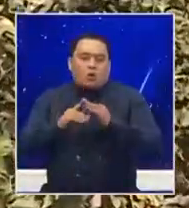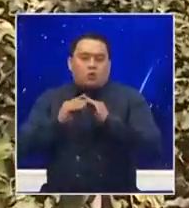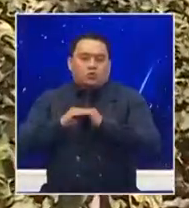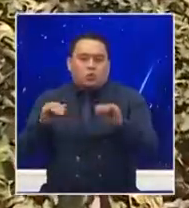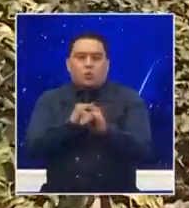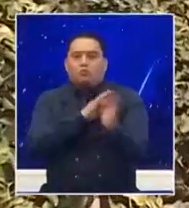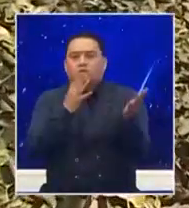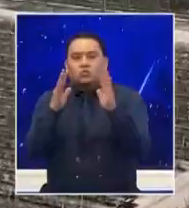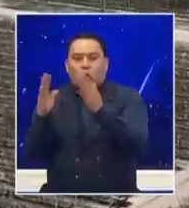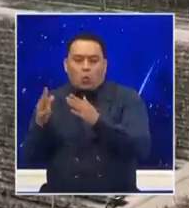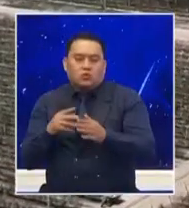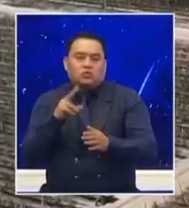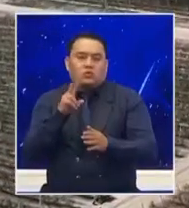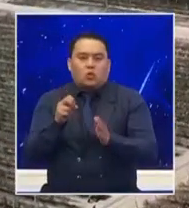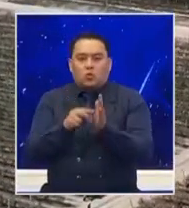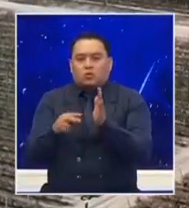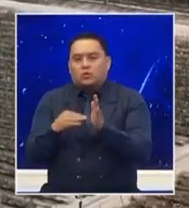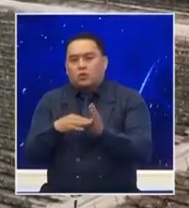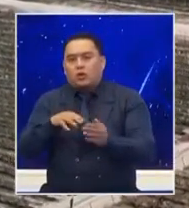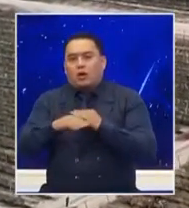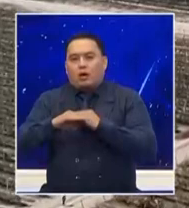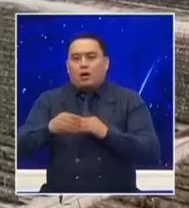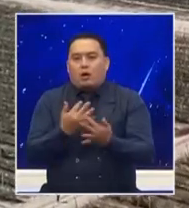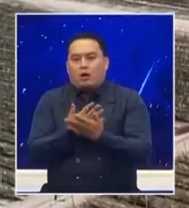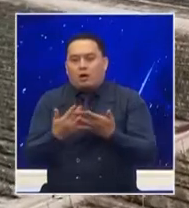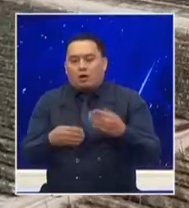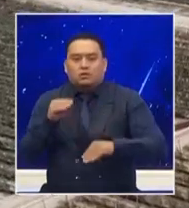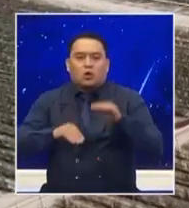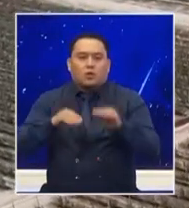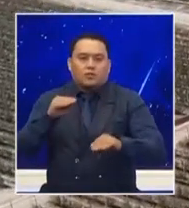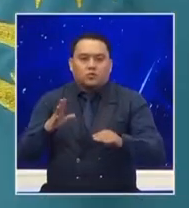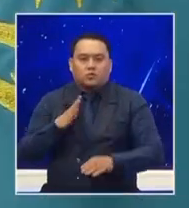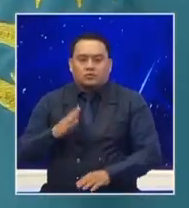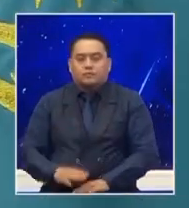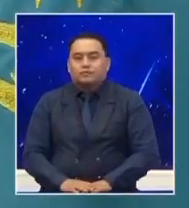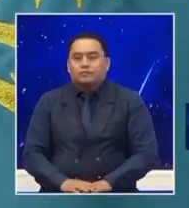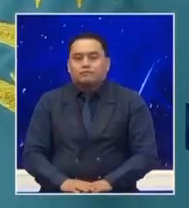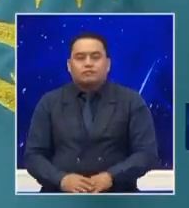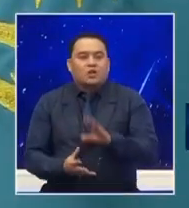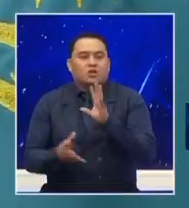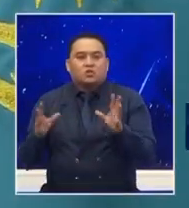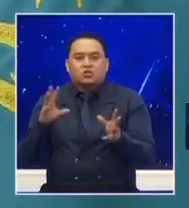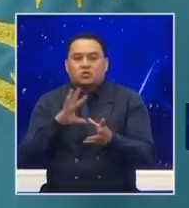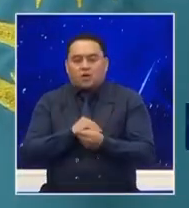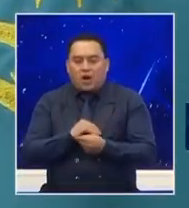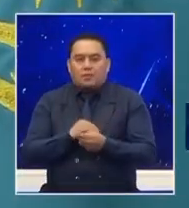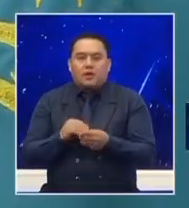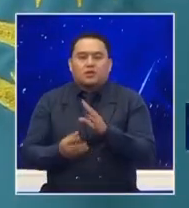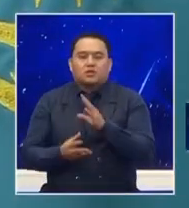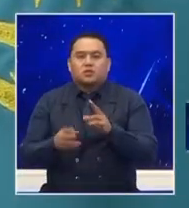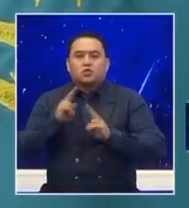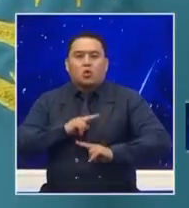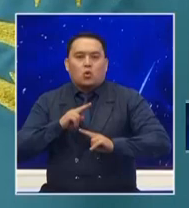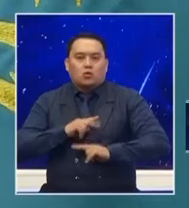бар. 24,7 мың гектарға түрлі жеміс-жидек егілген. Жалпы қабылданған шаралар нәтижесінде